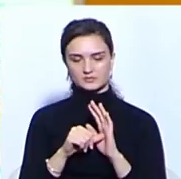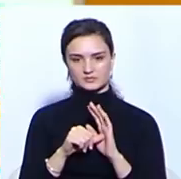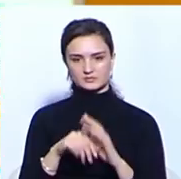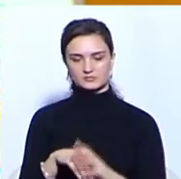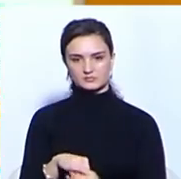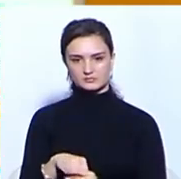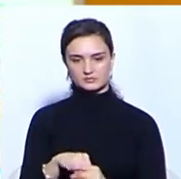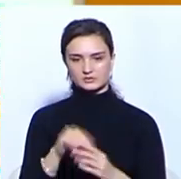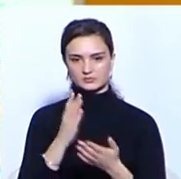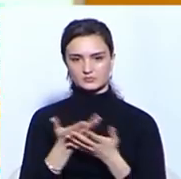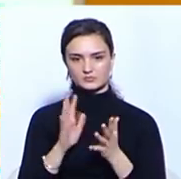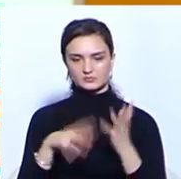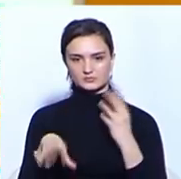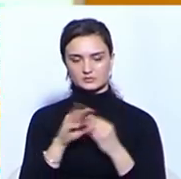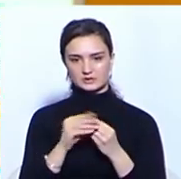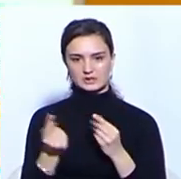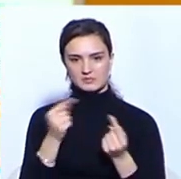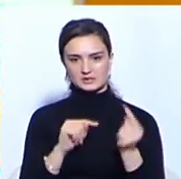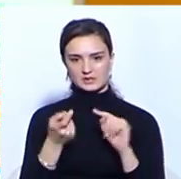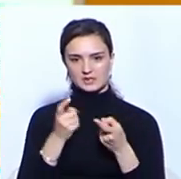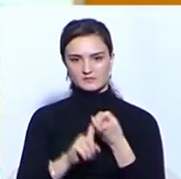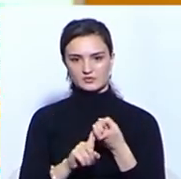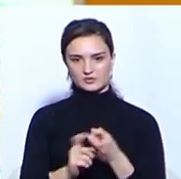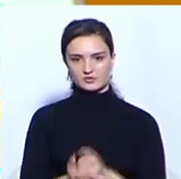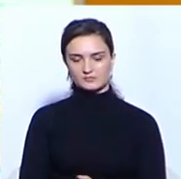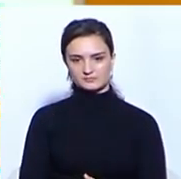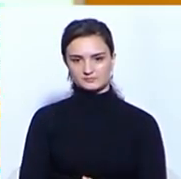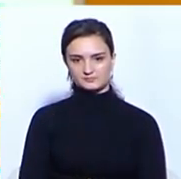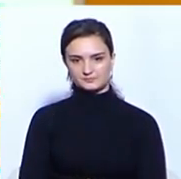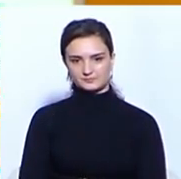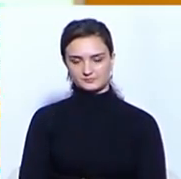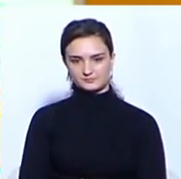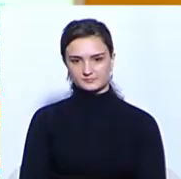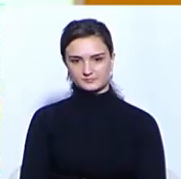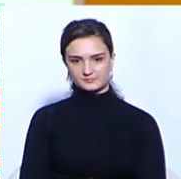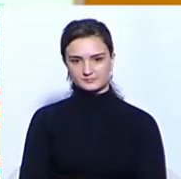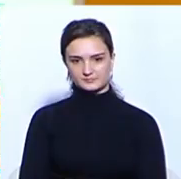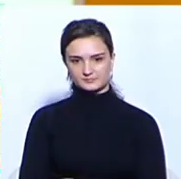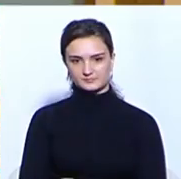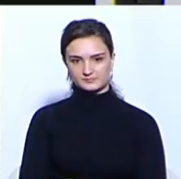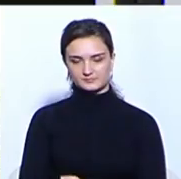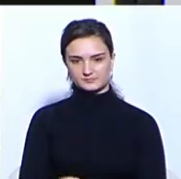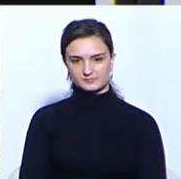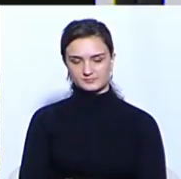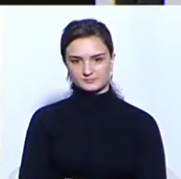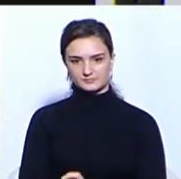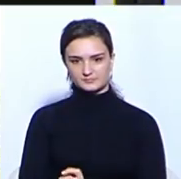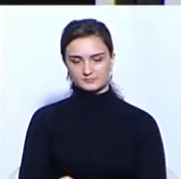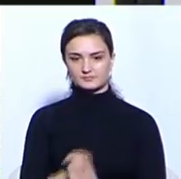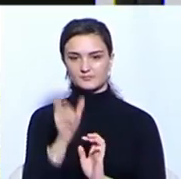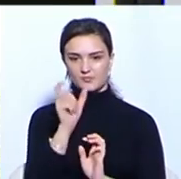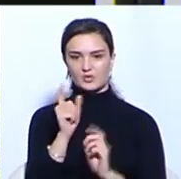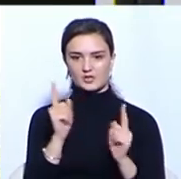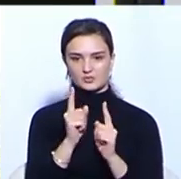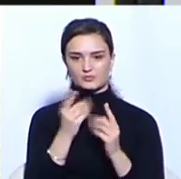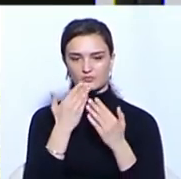ქალბატონი. არის თუ არა ეს ყველაფერი ერთმანეთთან კავშირში? და როგორ უნდა მოიქცეს? თქვენ რას ურჩევთ? მოკლედ რომ უპასუხოთ თუ